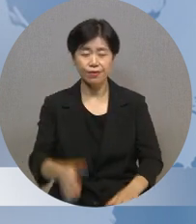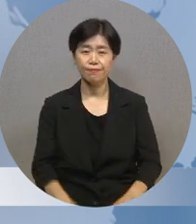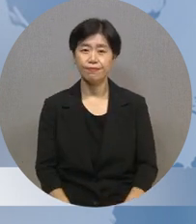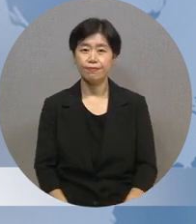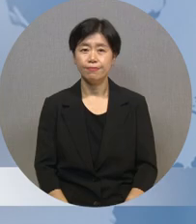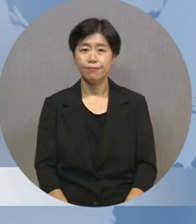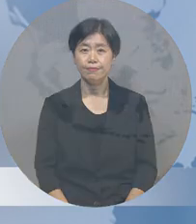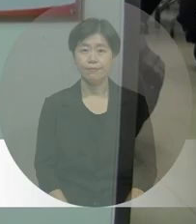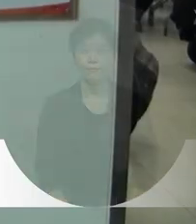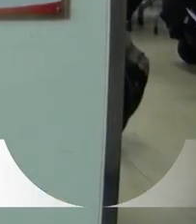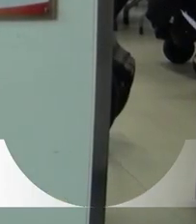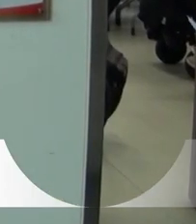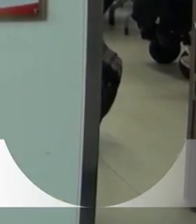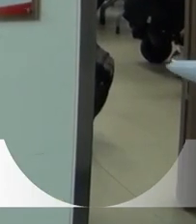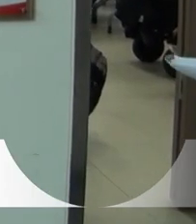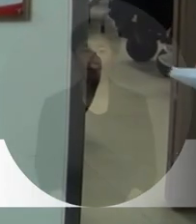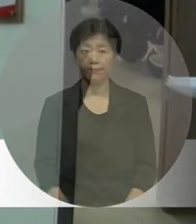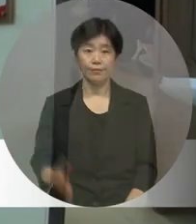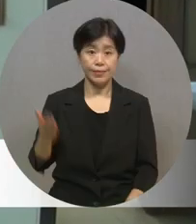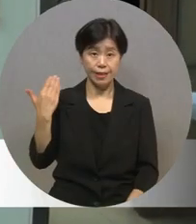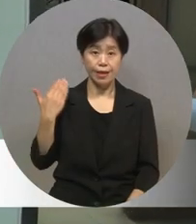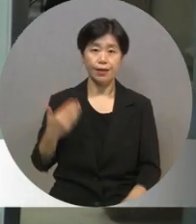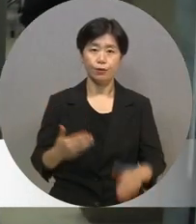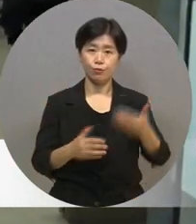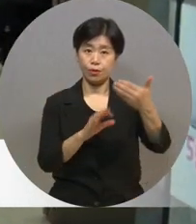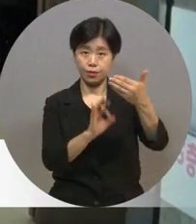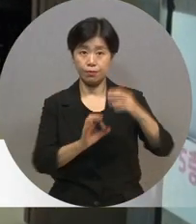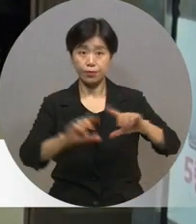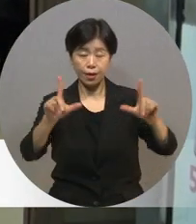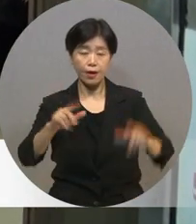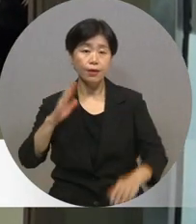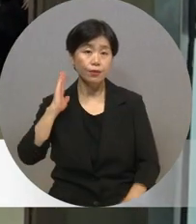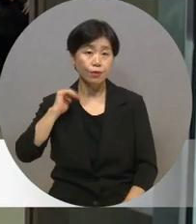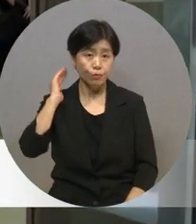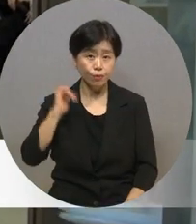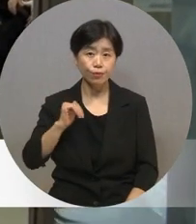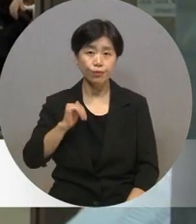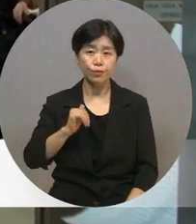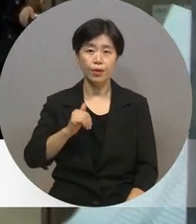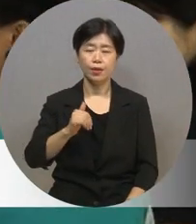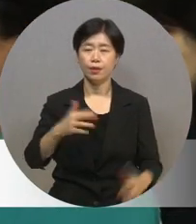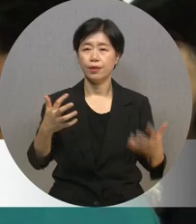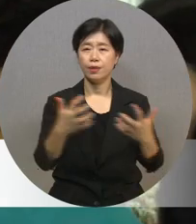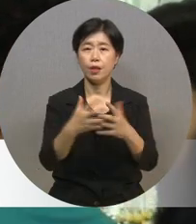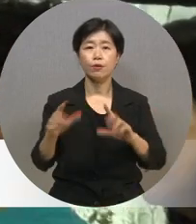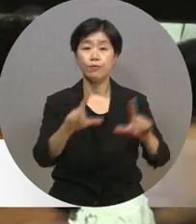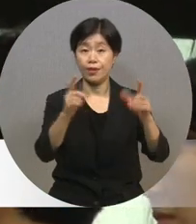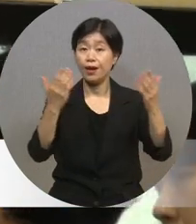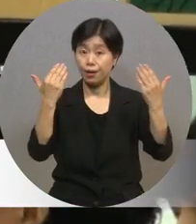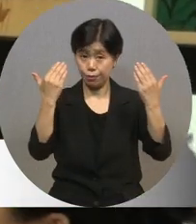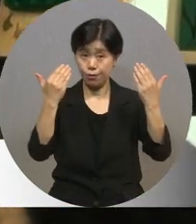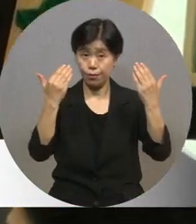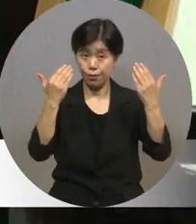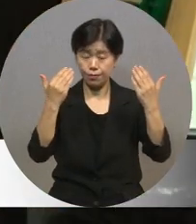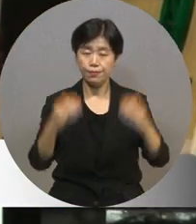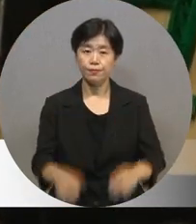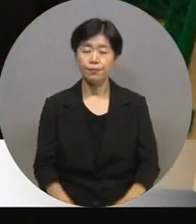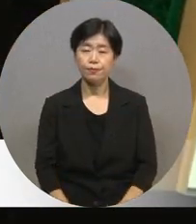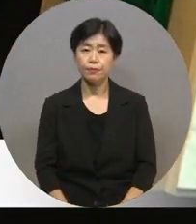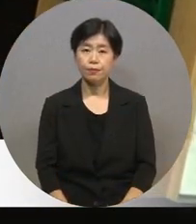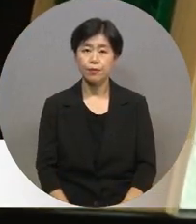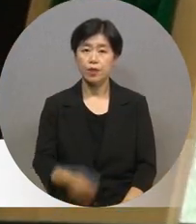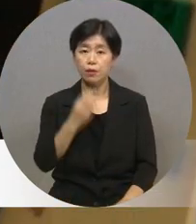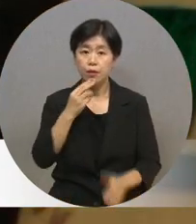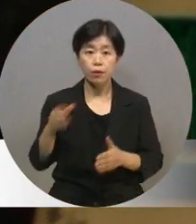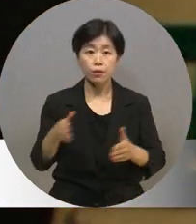다녀왔습니다. 지난 11일 의정부 채움누리학교 교육실입니다. 채움누리학교는 경기도 교육청